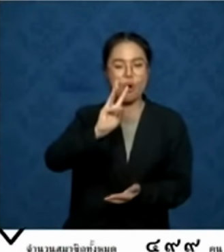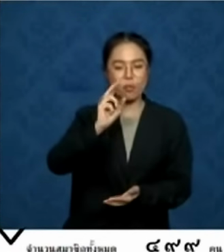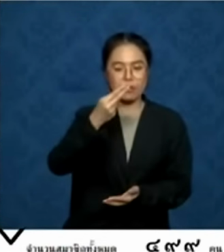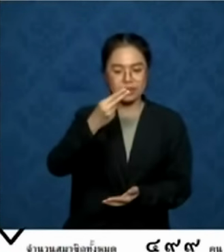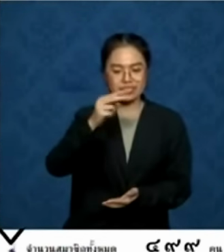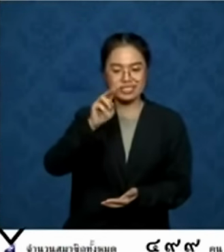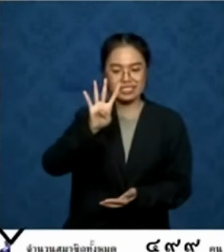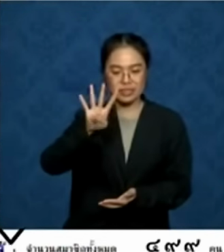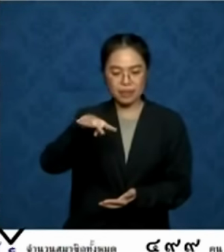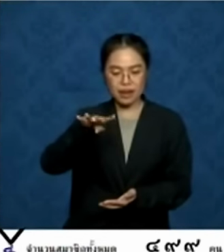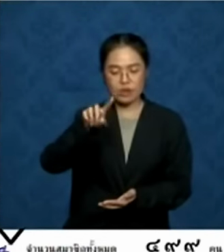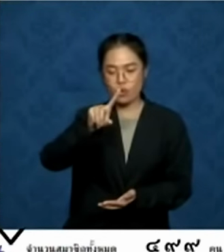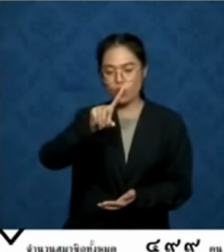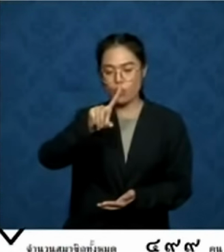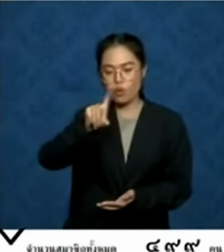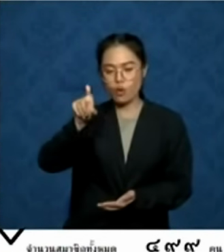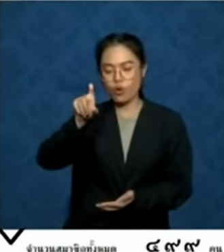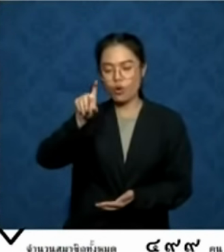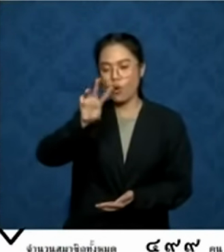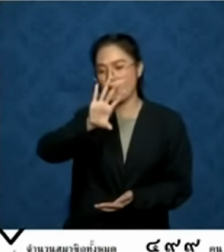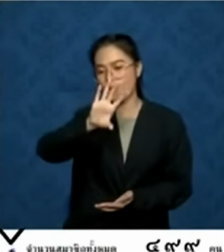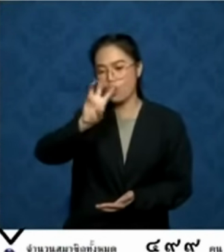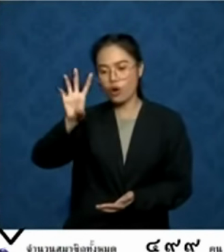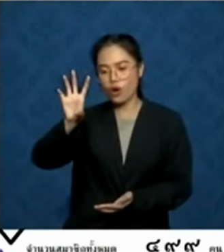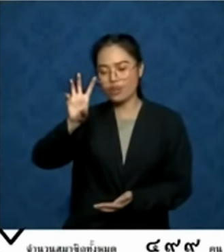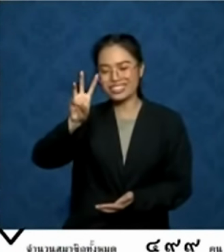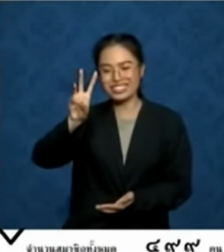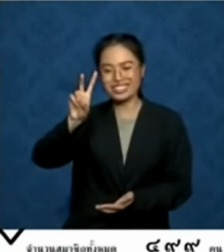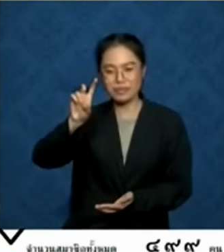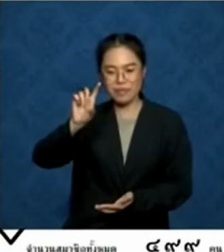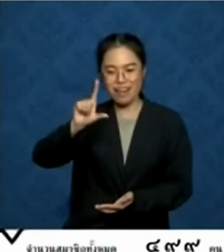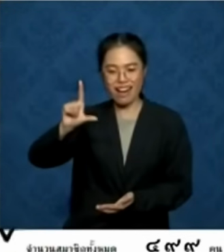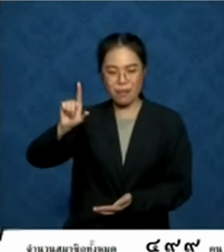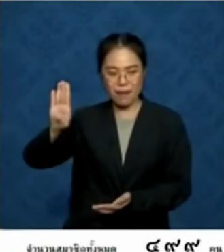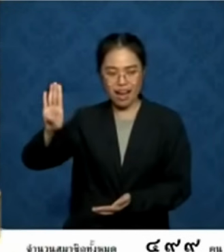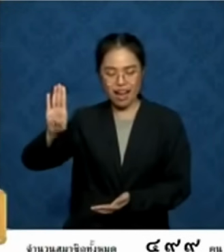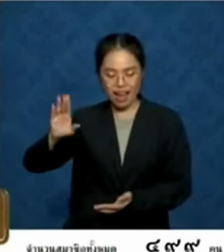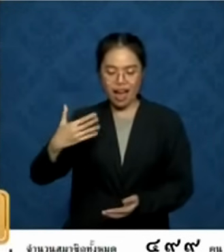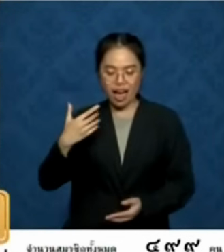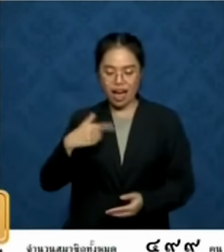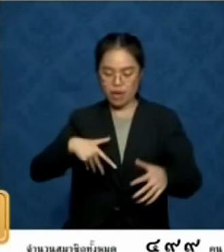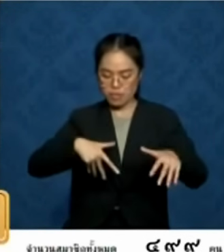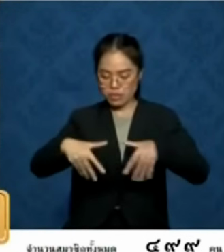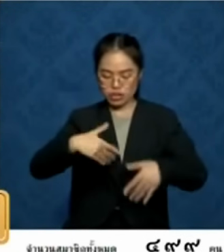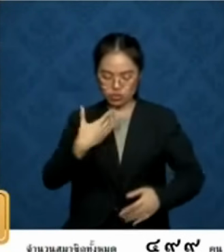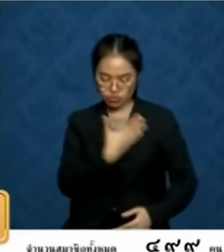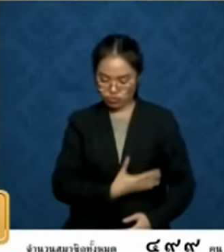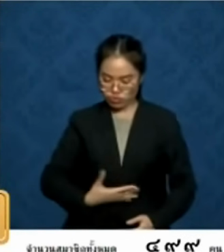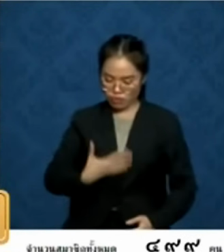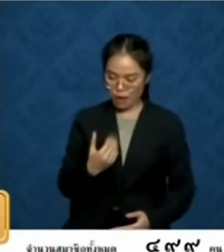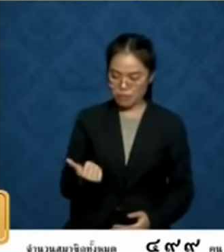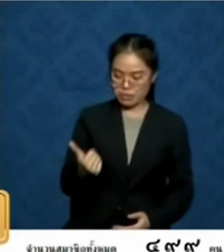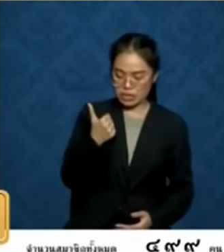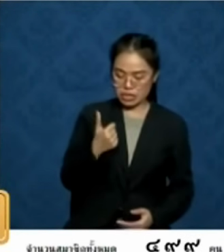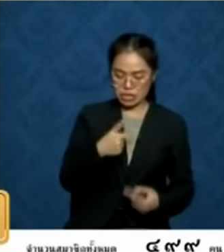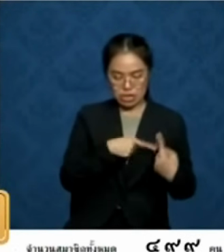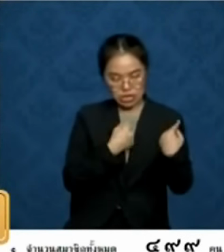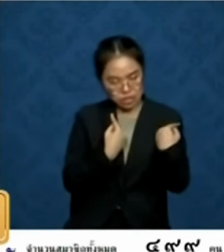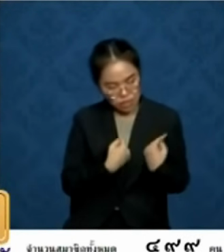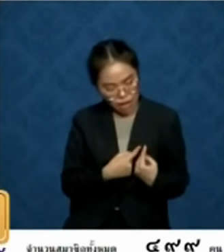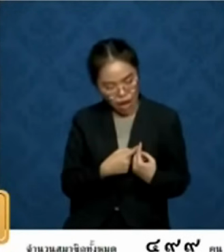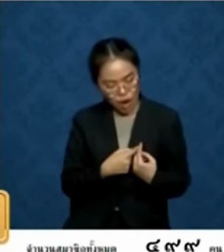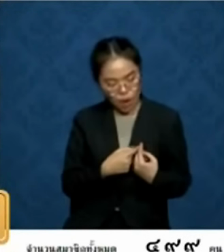64,670.1 ล้านบาทเพื่อให้ประชาชนมีสุขภาวะที่ดีทั้งกายใจและสติปัญญ